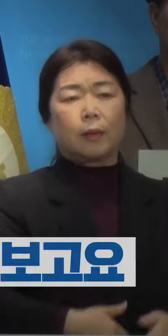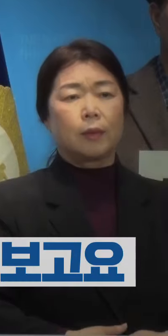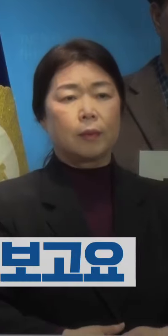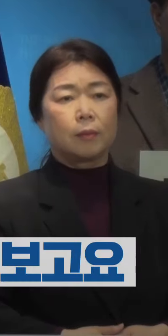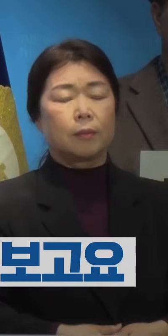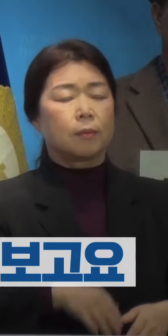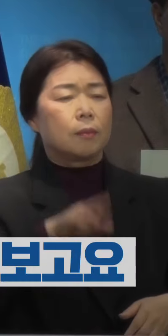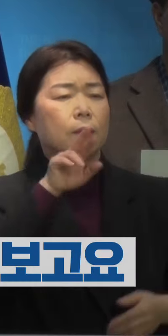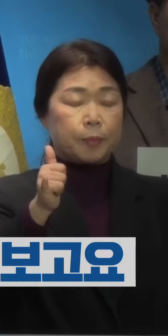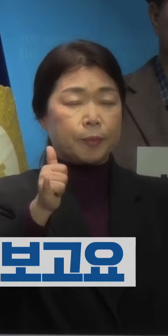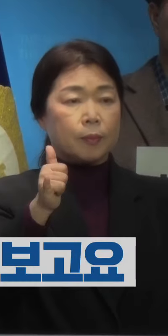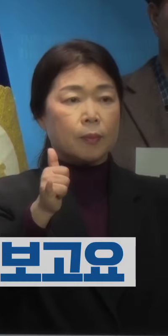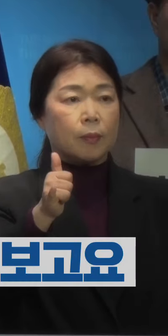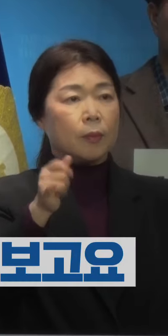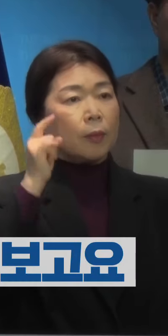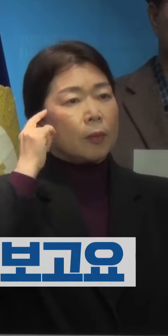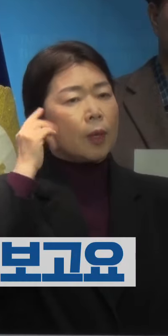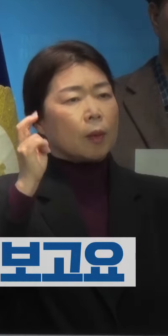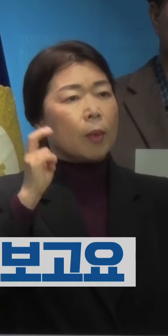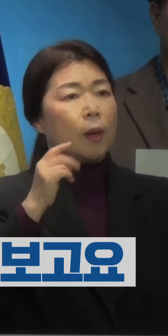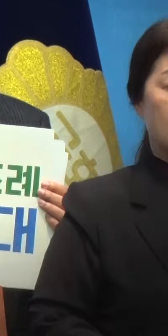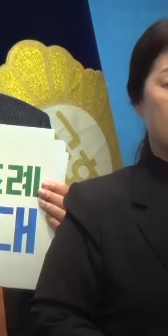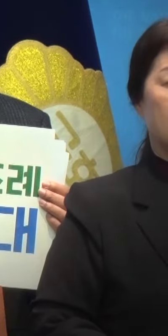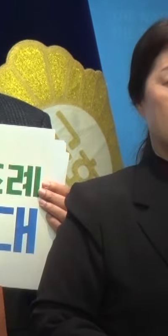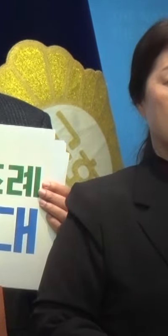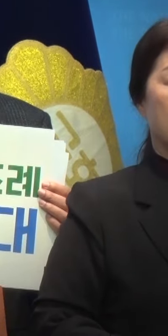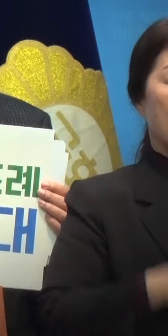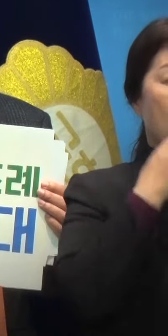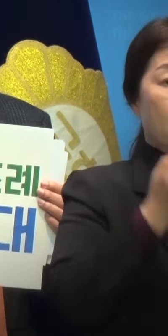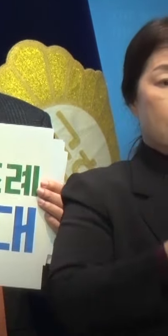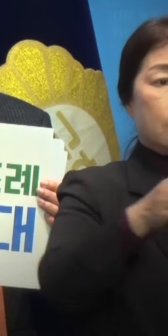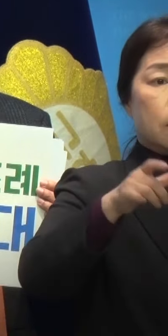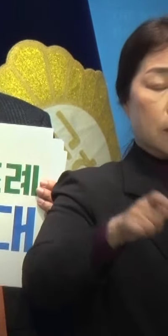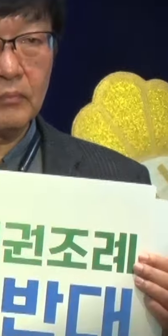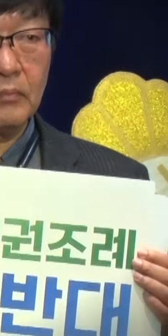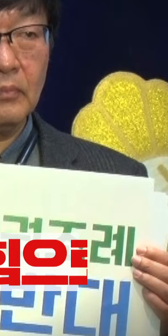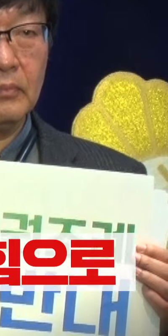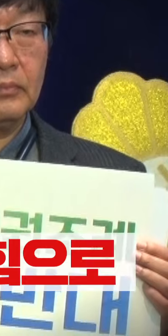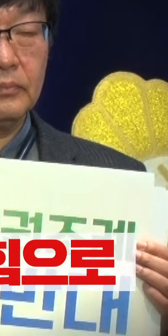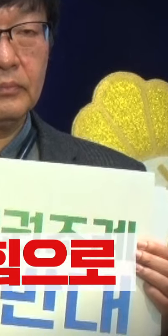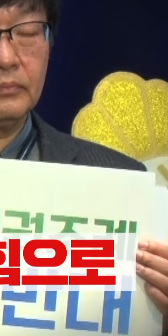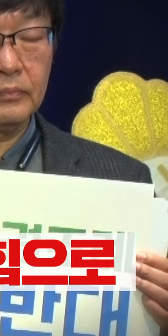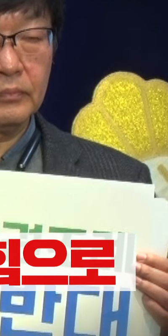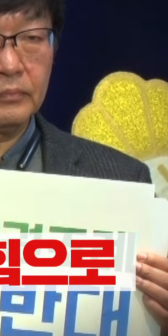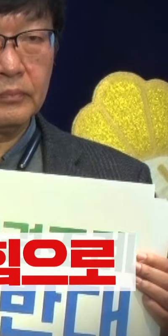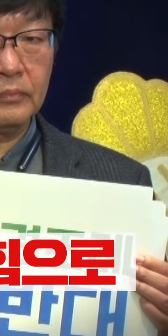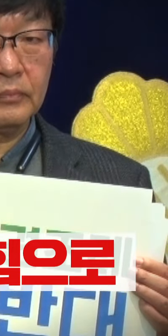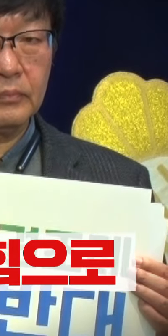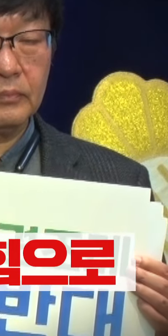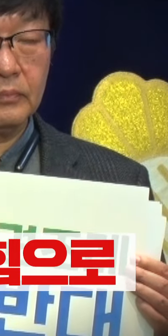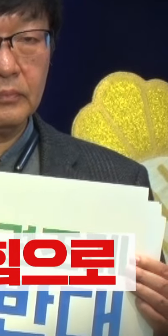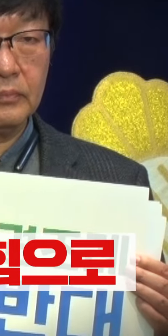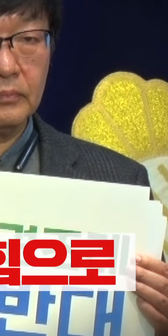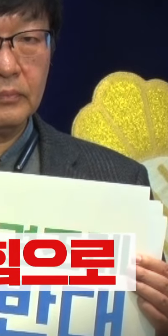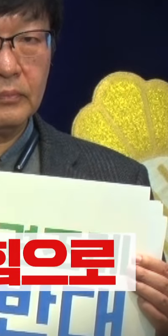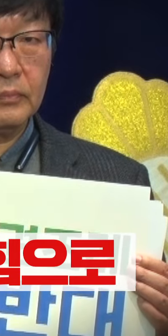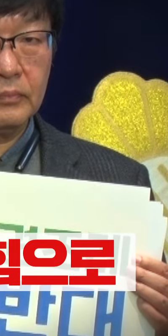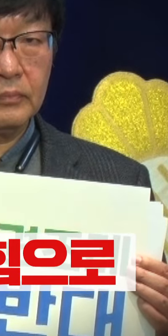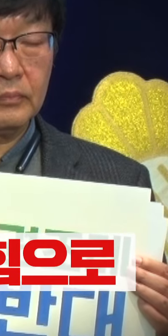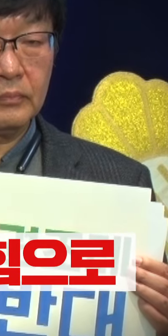우리 서울시민들이 잘 판단하실 거라 보고요. 서울시의회가 국민의힘 의원들의